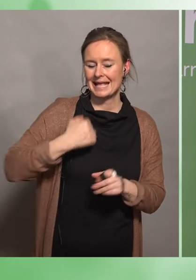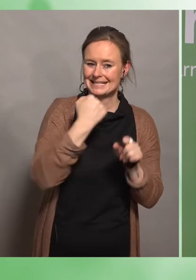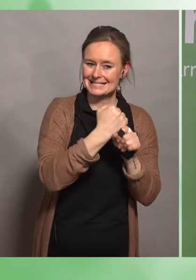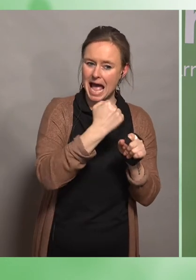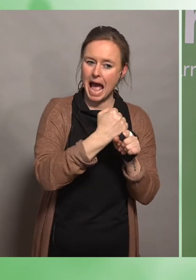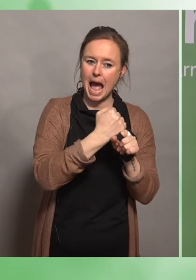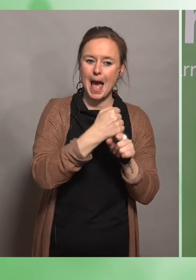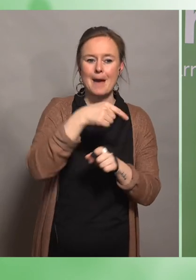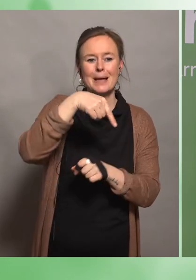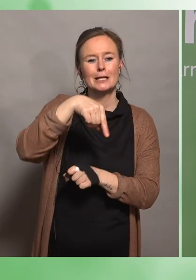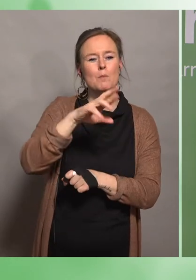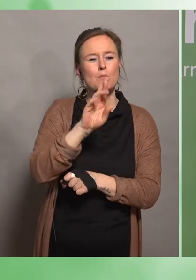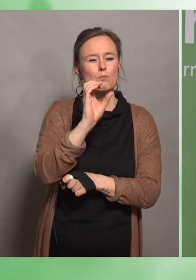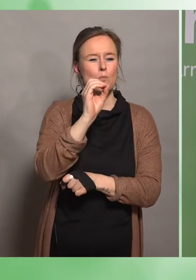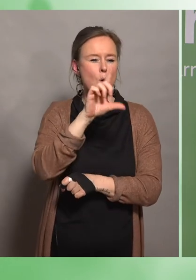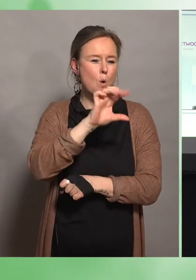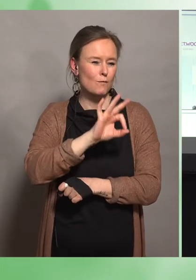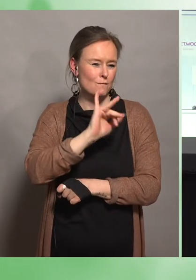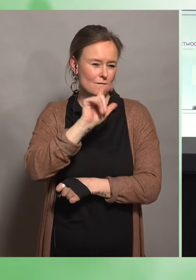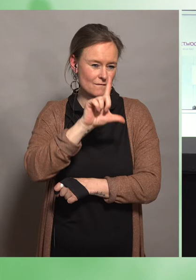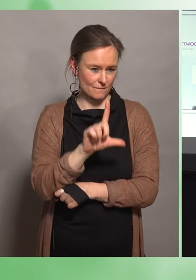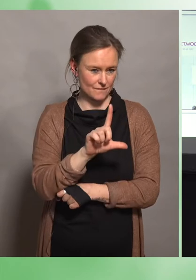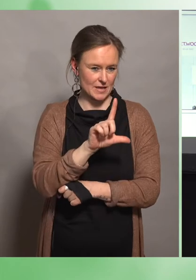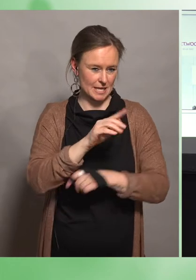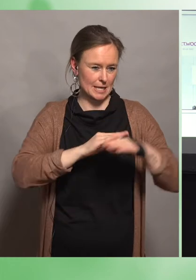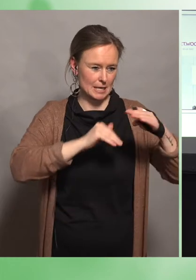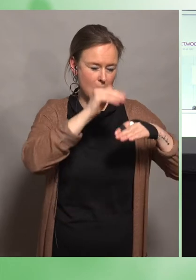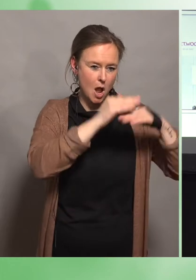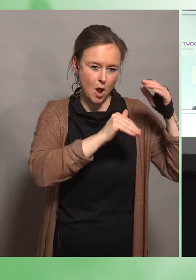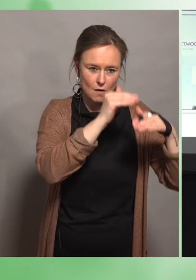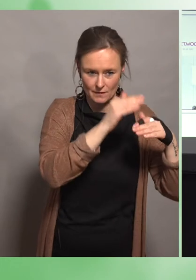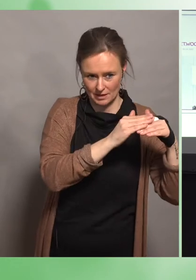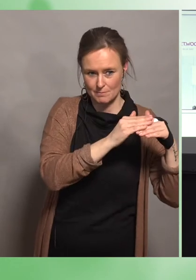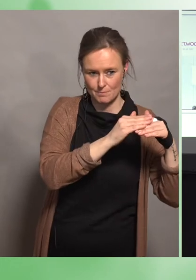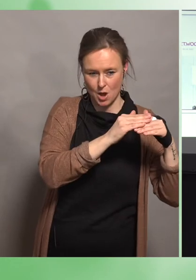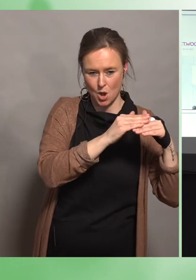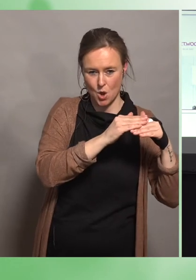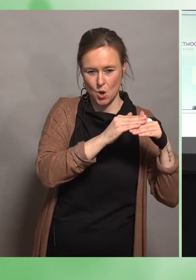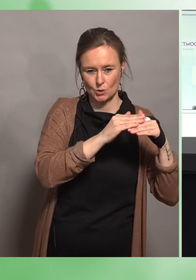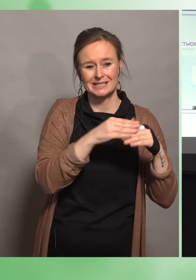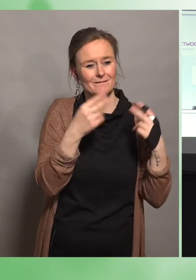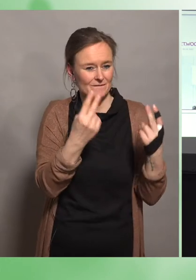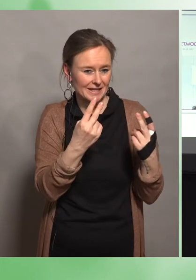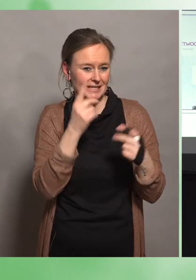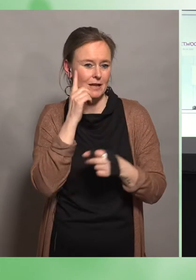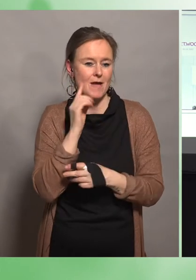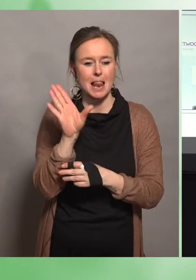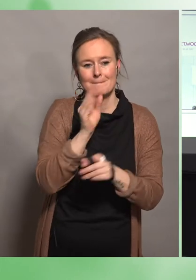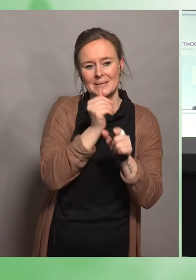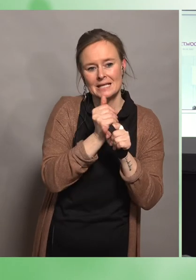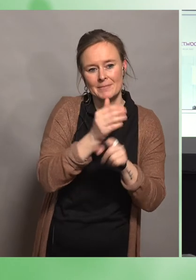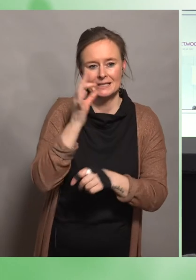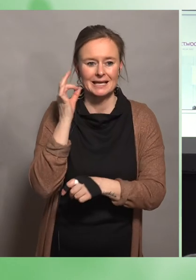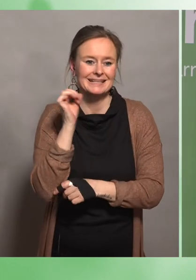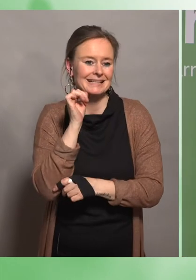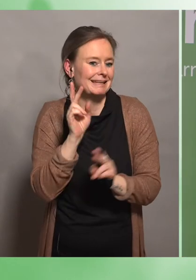dann. Das war total wichtig, eben weil eben die MitarbeiterInnen vielleicht nicht alles schaffen konnten, so wie es in einer Filiale